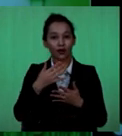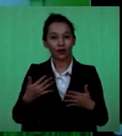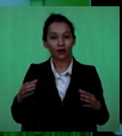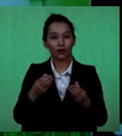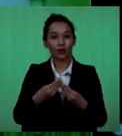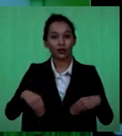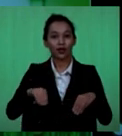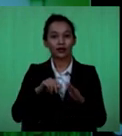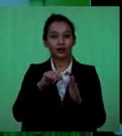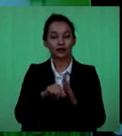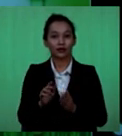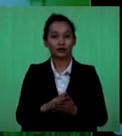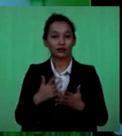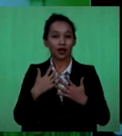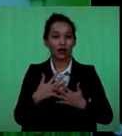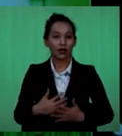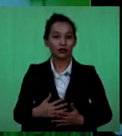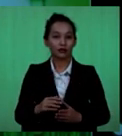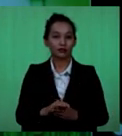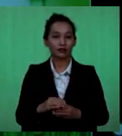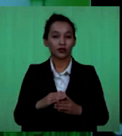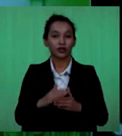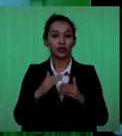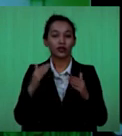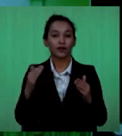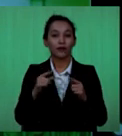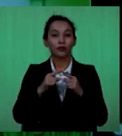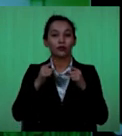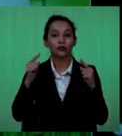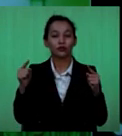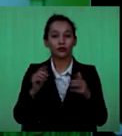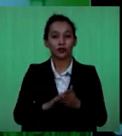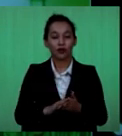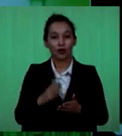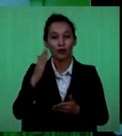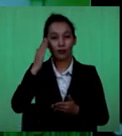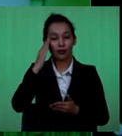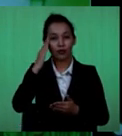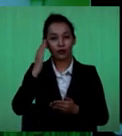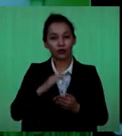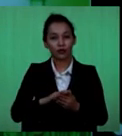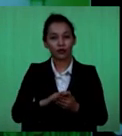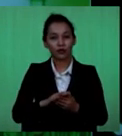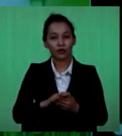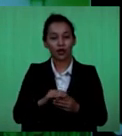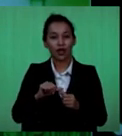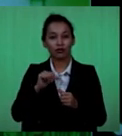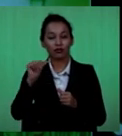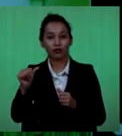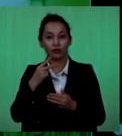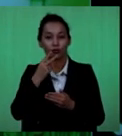kiradi. Tanasi yirik va cho'ziq. Boshi tanasidan aniq ajralib